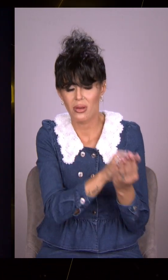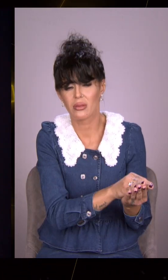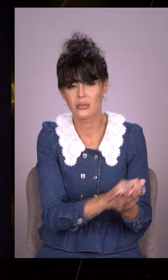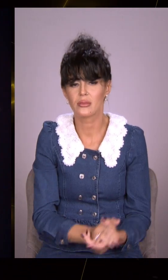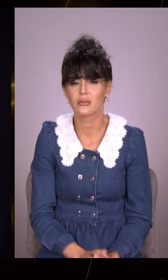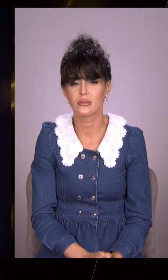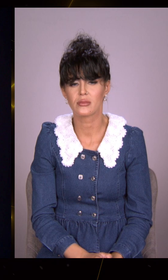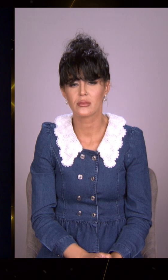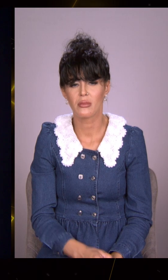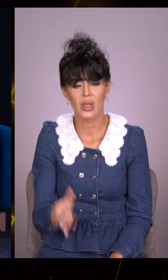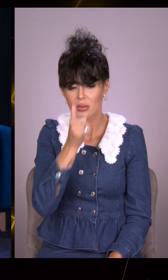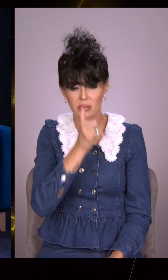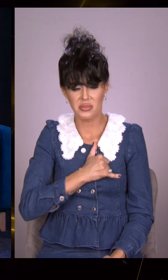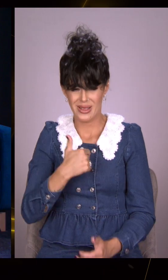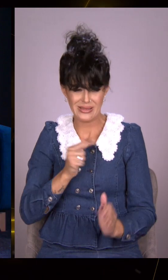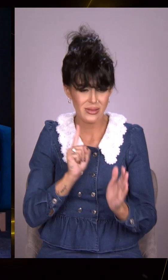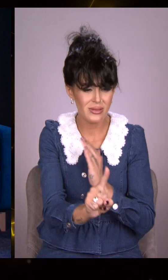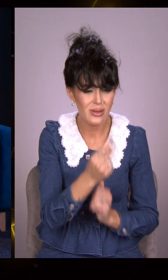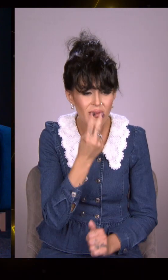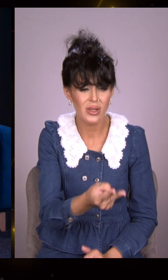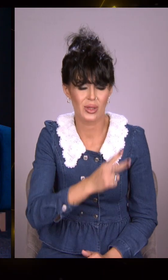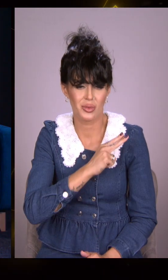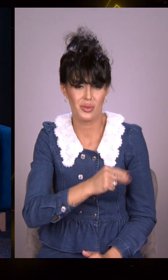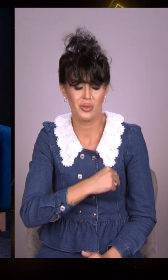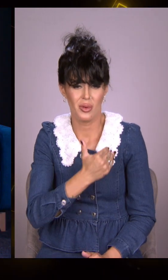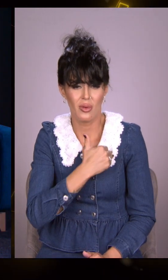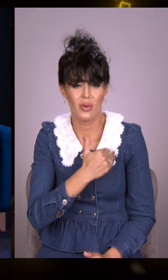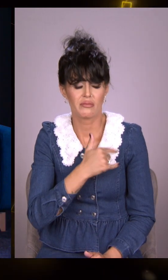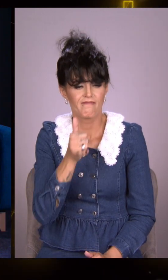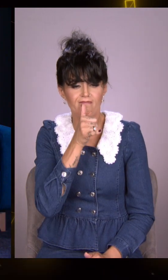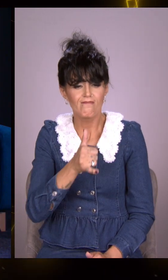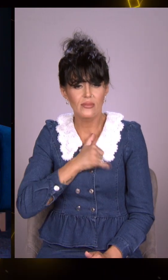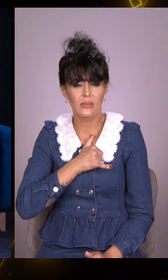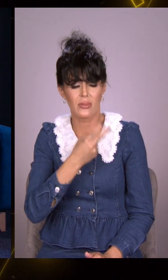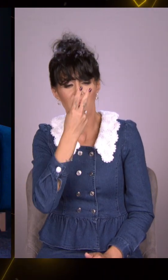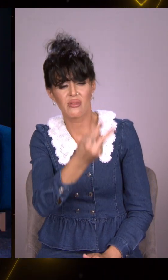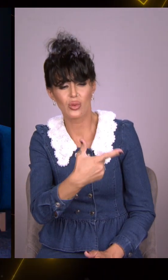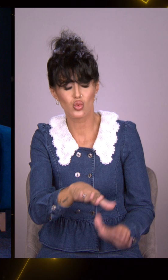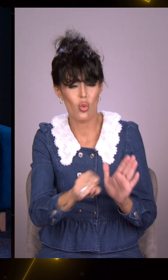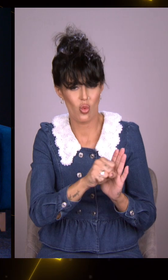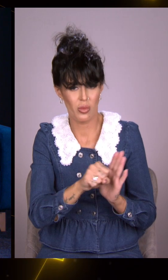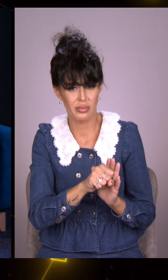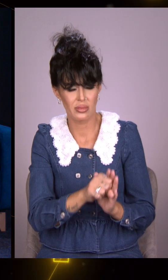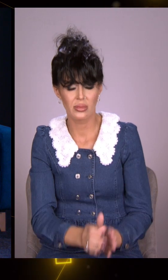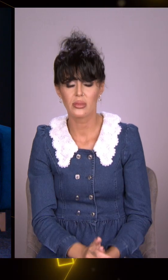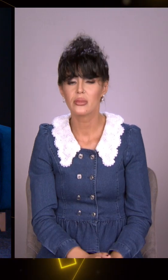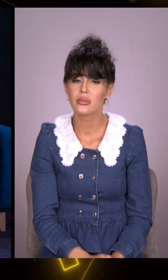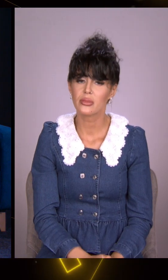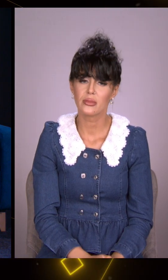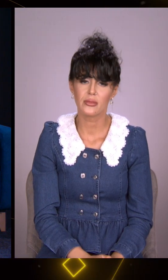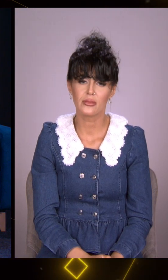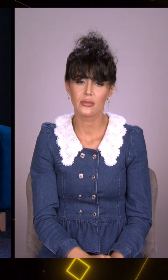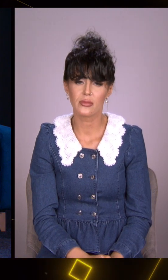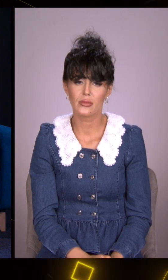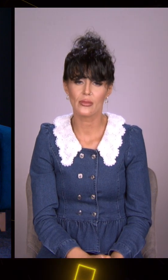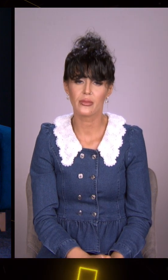Не допустили вони мене до її, я тільки постояла. Дядь Саша каже,